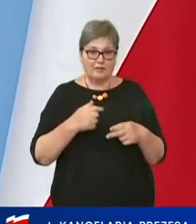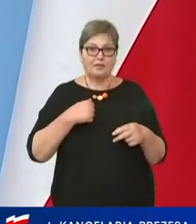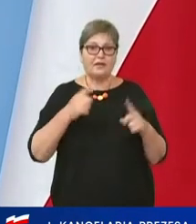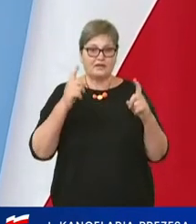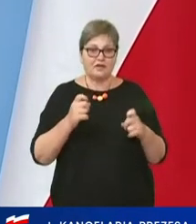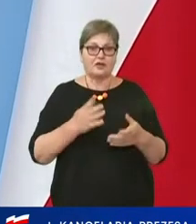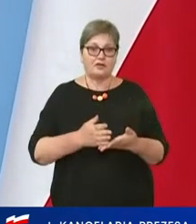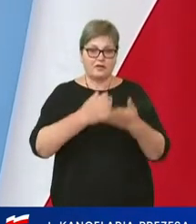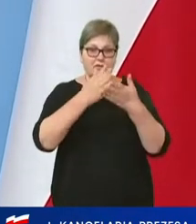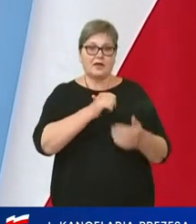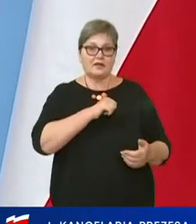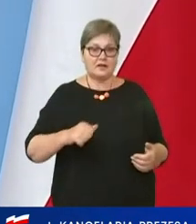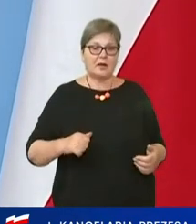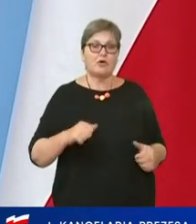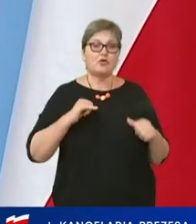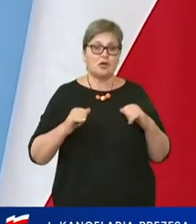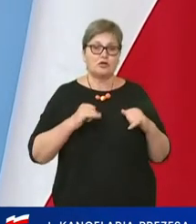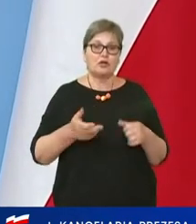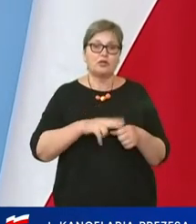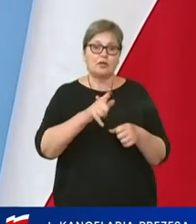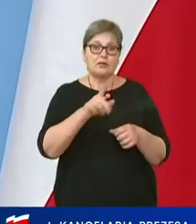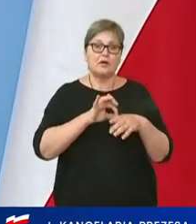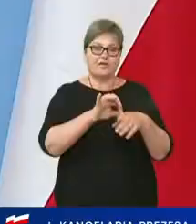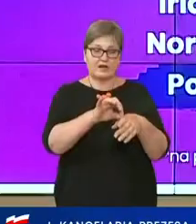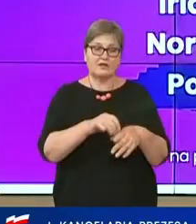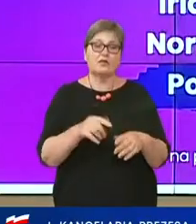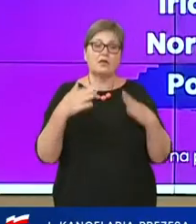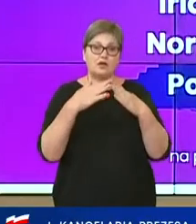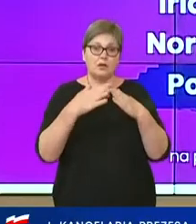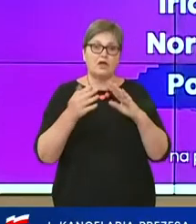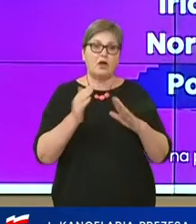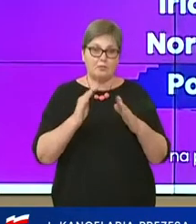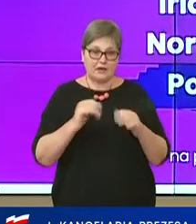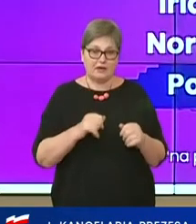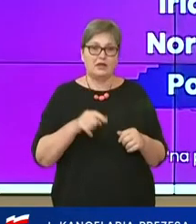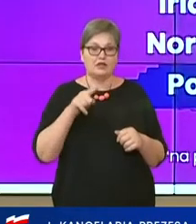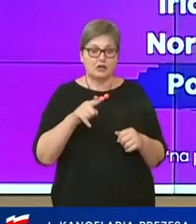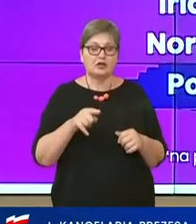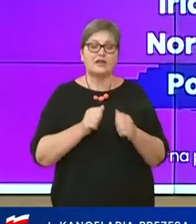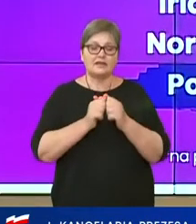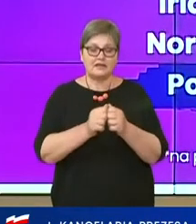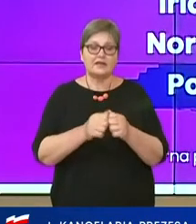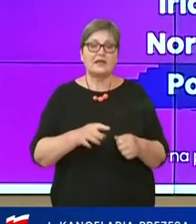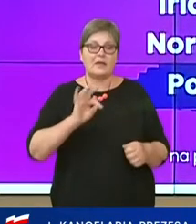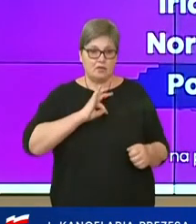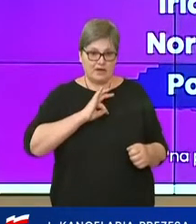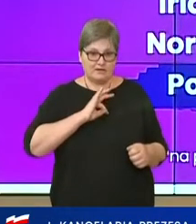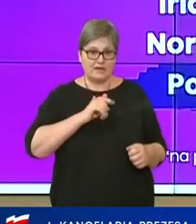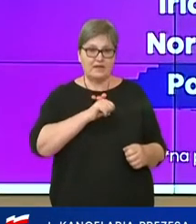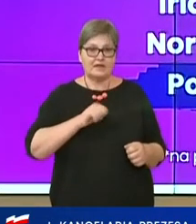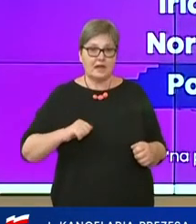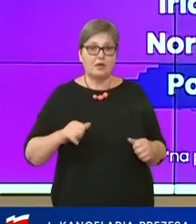samorządy, które prowadzą domy pomocy społecznej. To zadanie własne samorządów, tak jak zakłada ustawa o